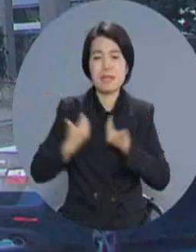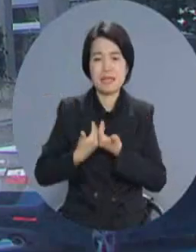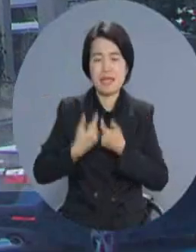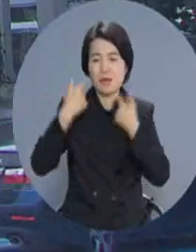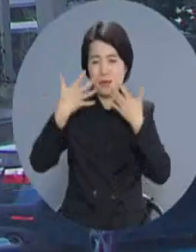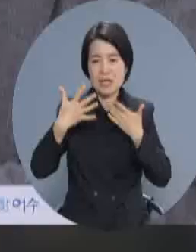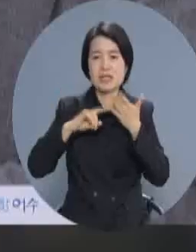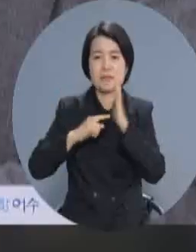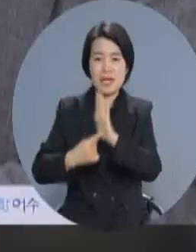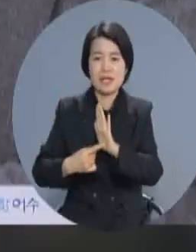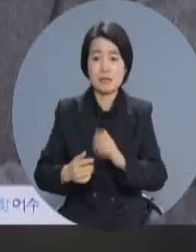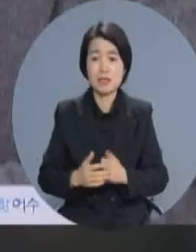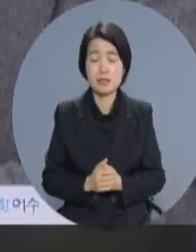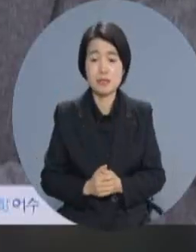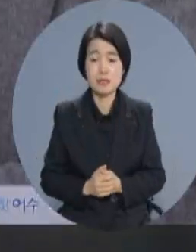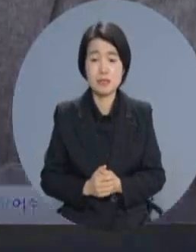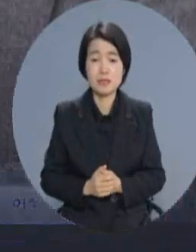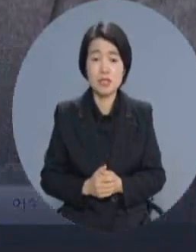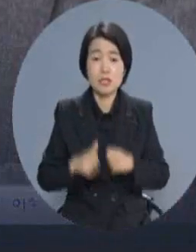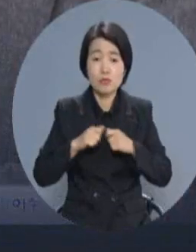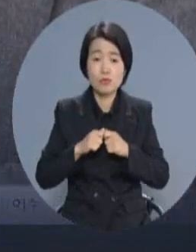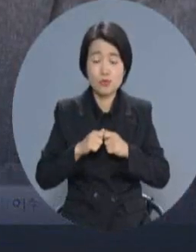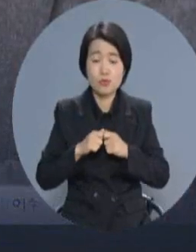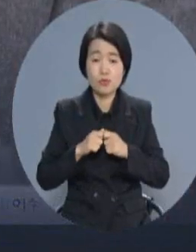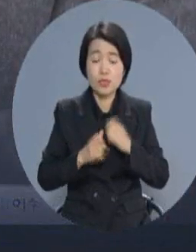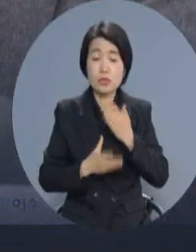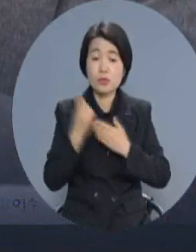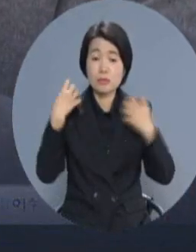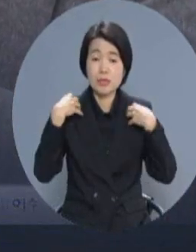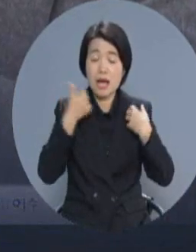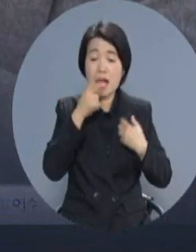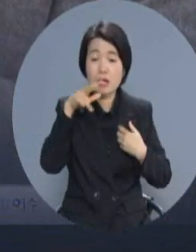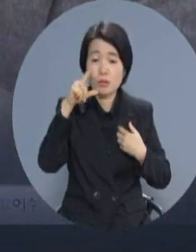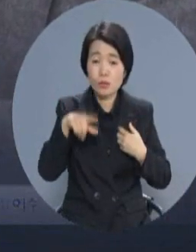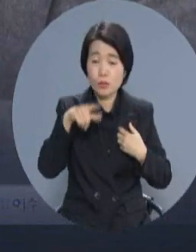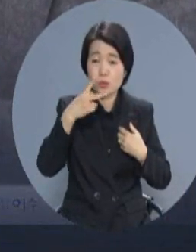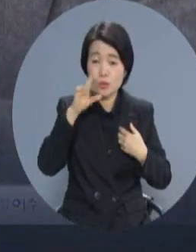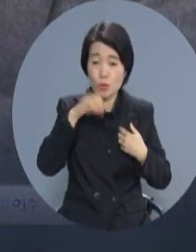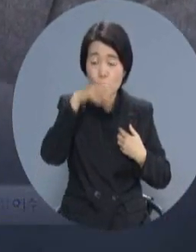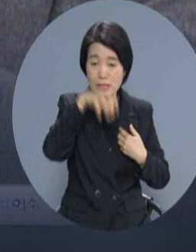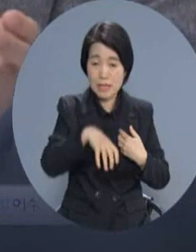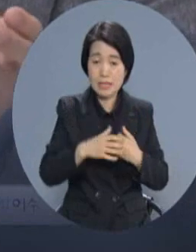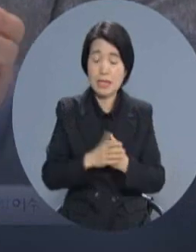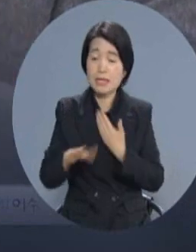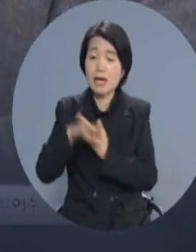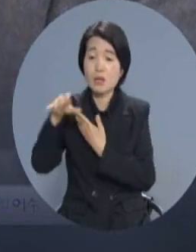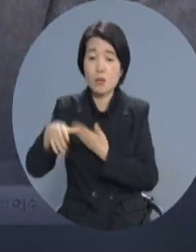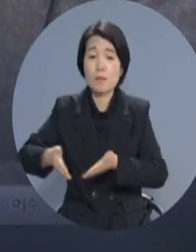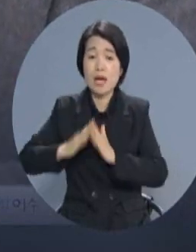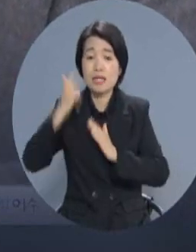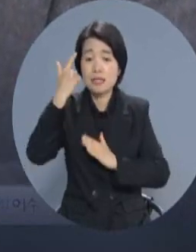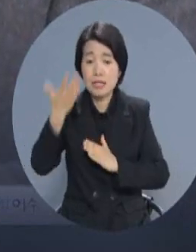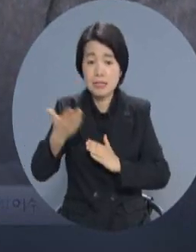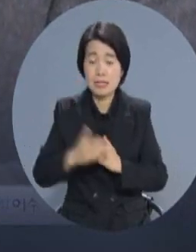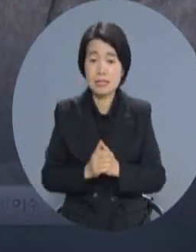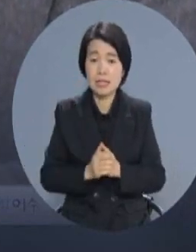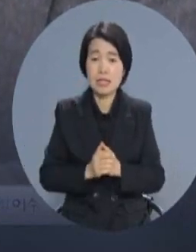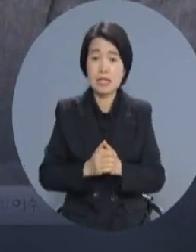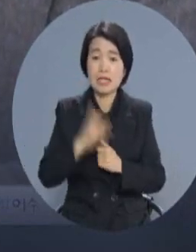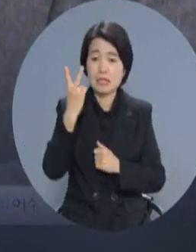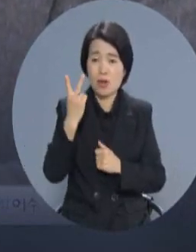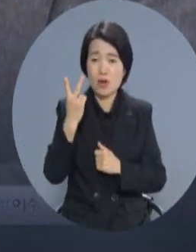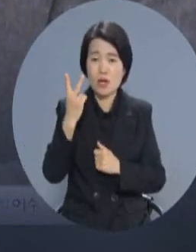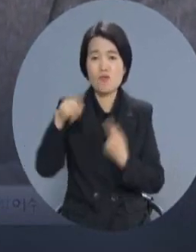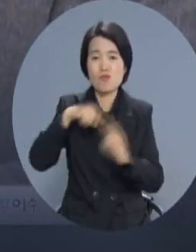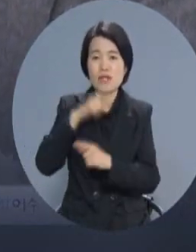입장을 밝혔습니다. 구체적으로 통합청사를 합동으로 할 거냐 아니면 제3의 지역으로 할 것이냐 이렇게 나누니까 양측의 자체가